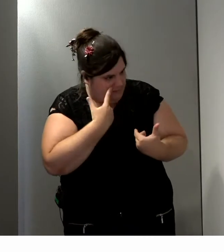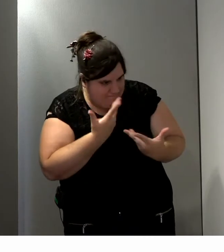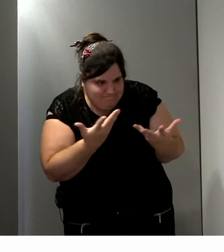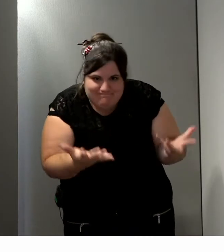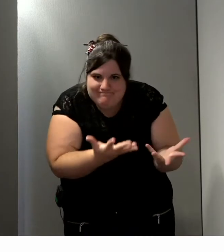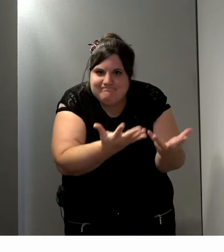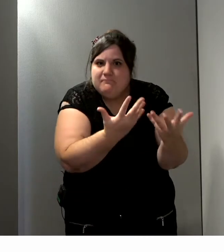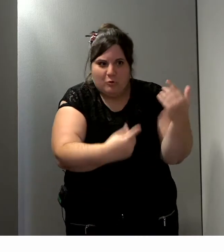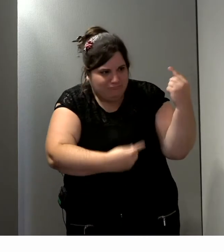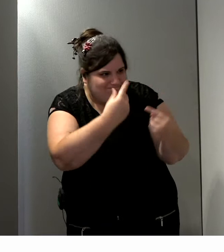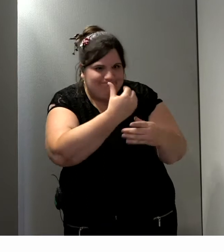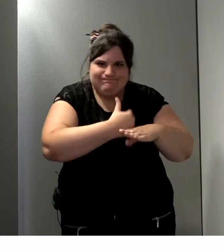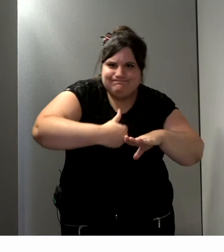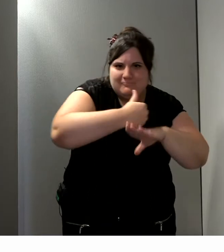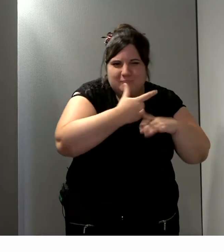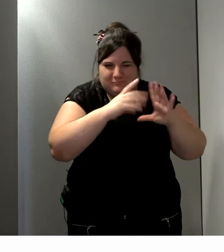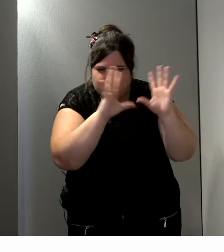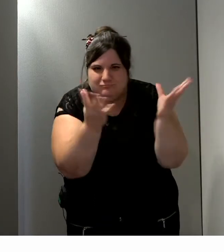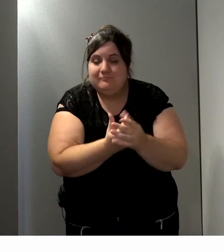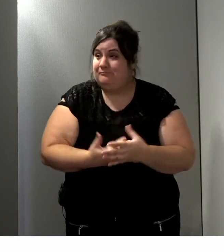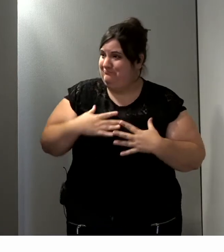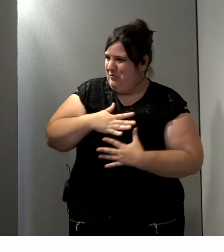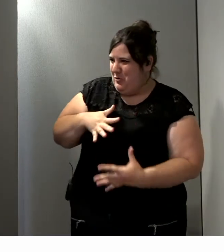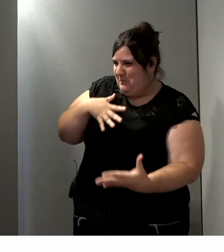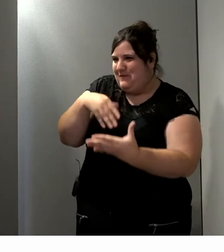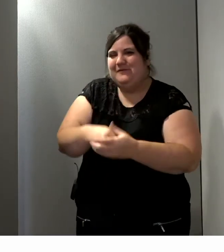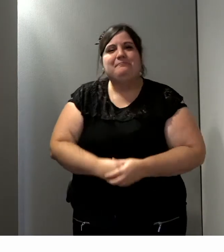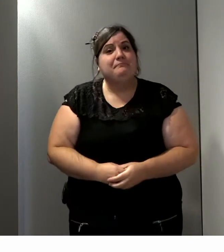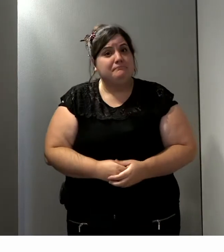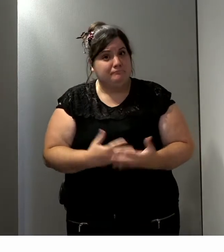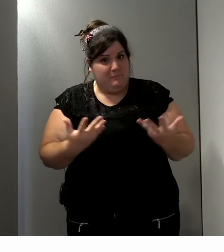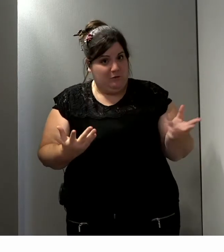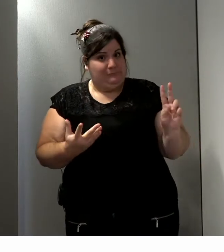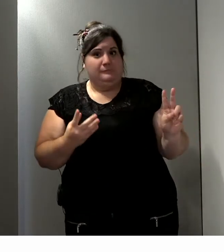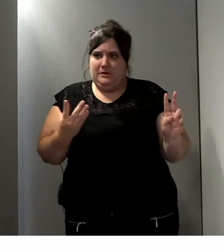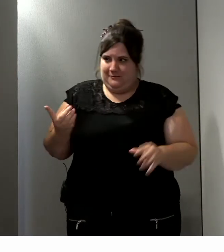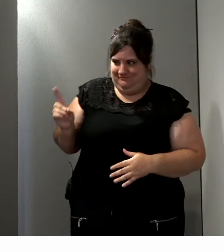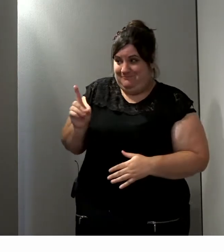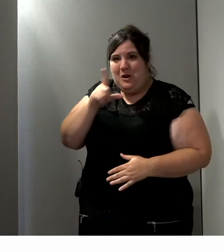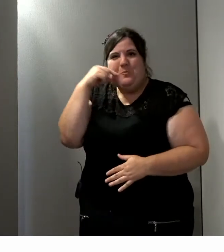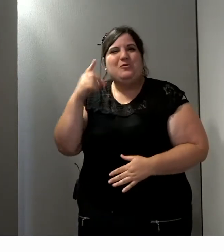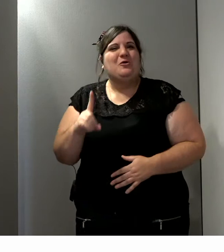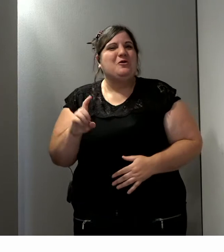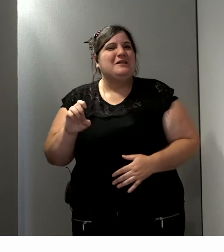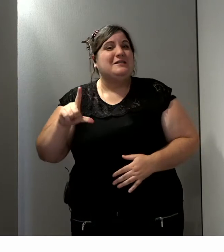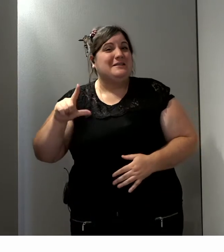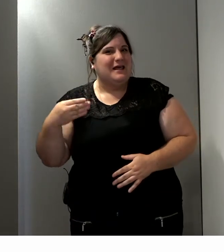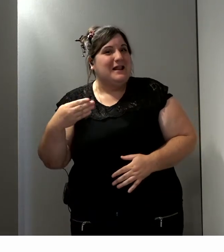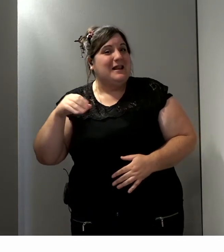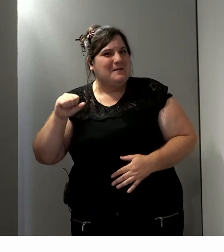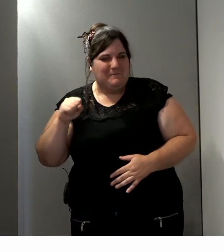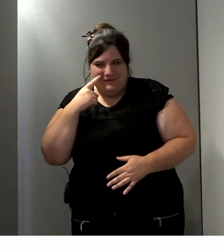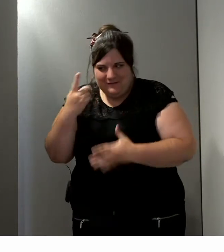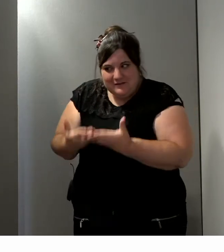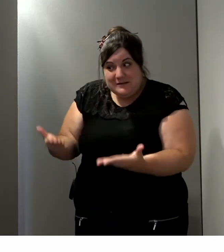là avec vous aujourd'hui. Et alors, vous n'êtes pas venu complètement seul, puisque vous êtes venu avec un entrepreneur dans la poche, Monsieur Dalmas. Bonjour à toutes